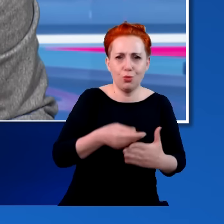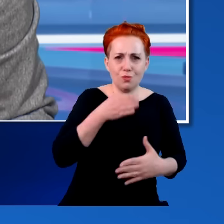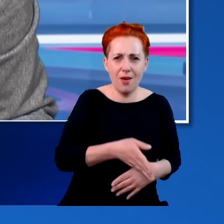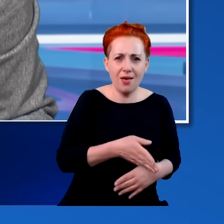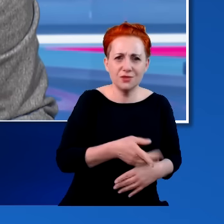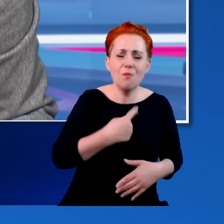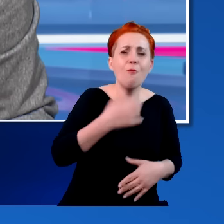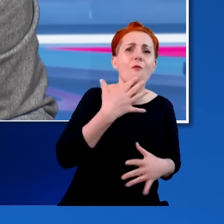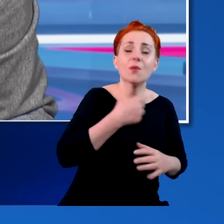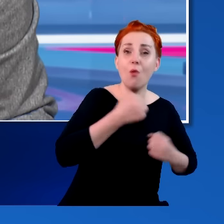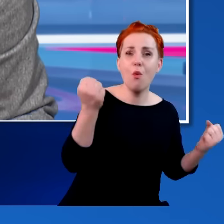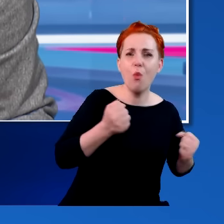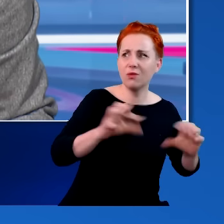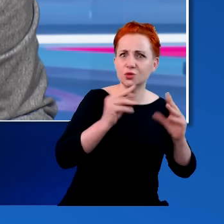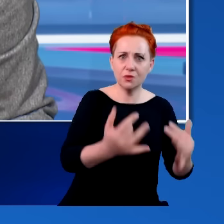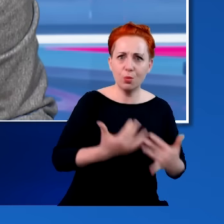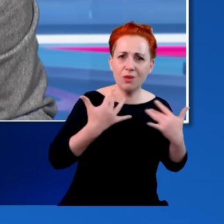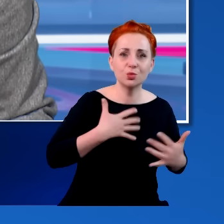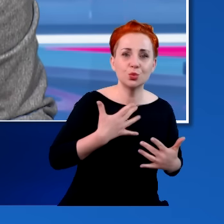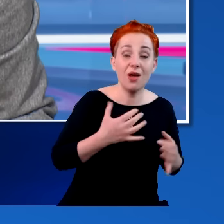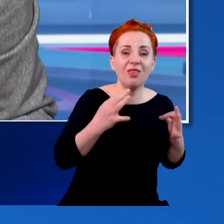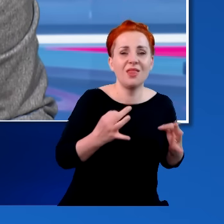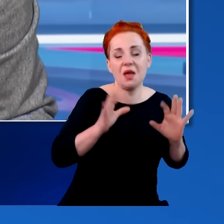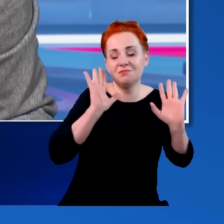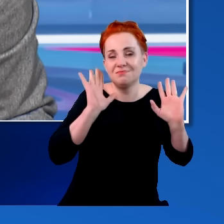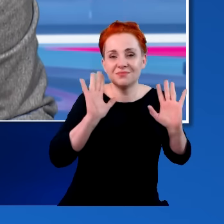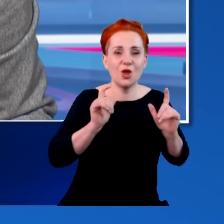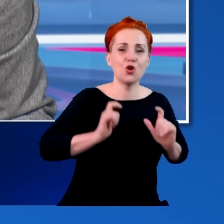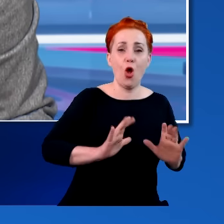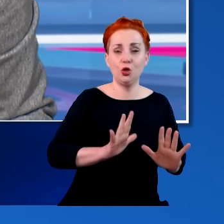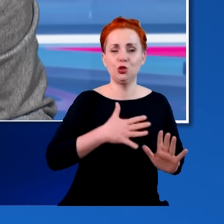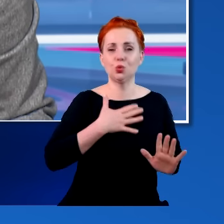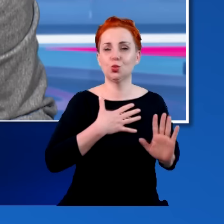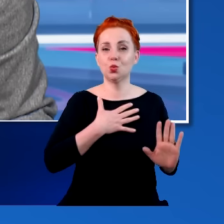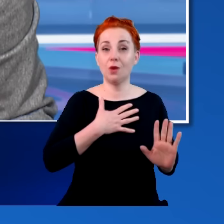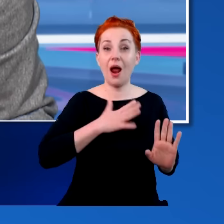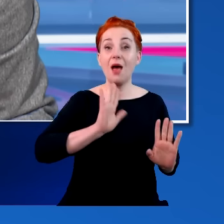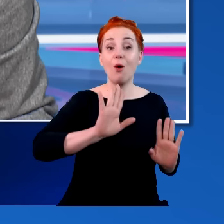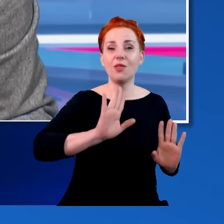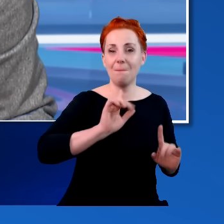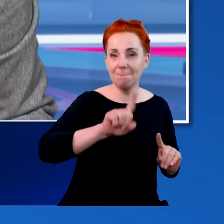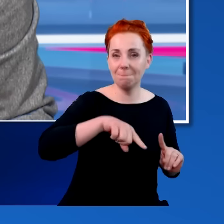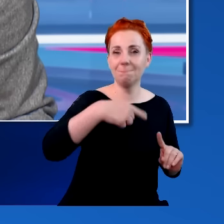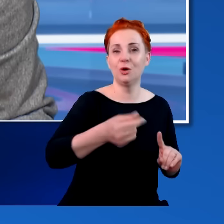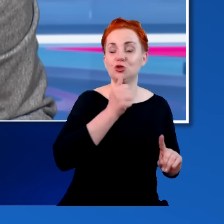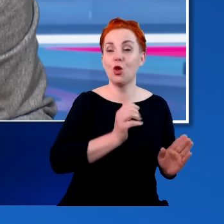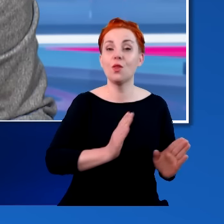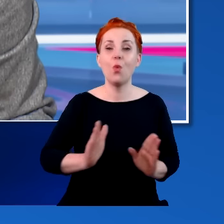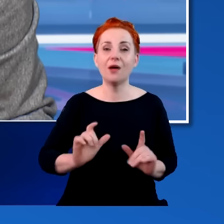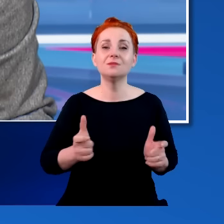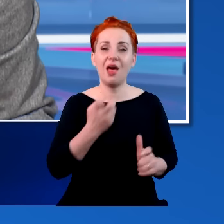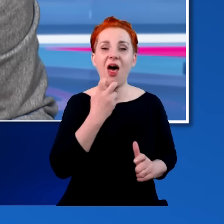jak mocno wszyscy odczujemy, teraz to jest pierwsza grupa społeczna, czyli rolnicy, ale za chwilę przecież skutki tego Zielonego Ładu to będzie